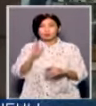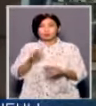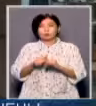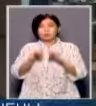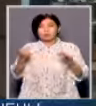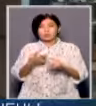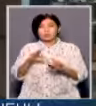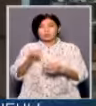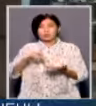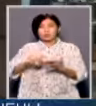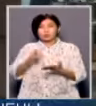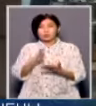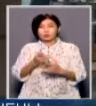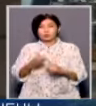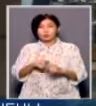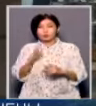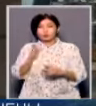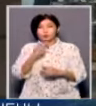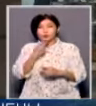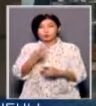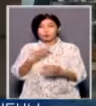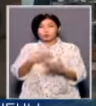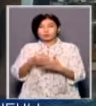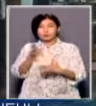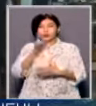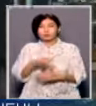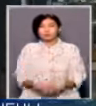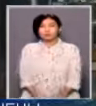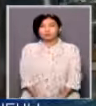большим социальным проектом, который будет представлен своевременно.